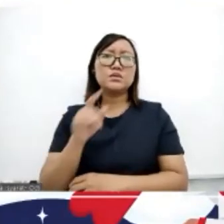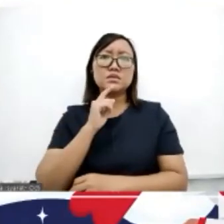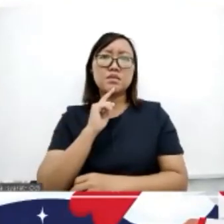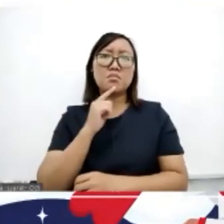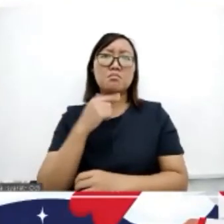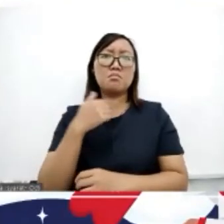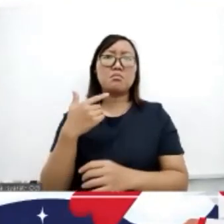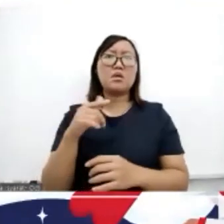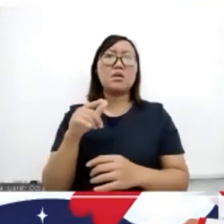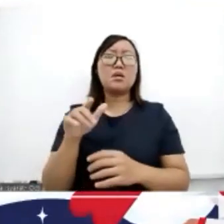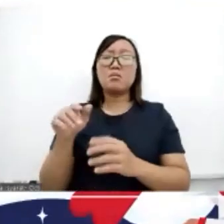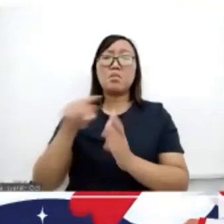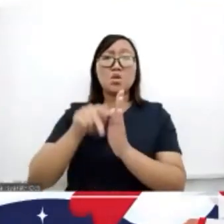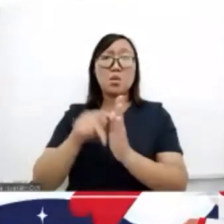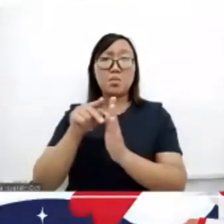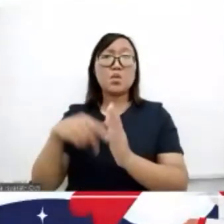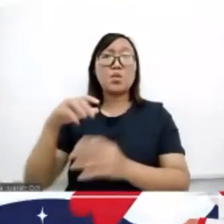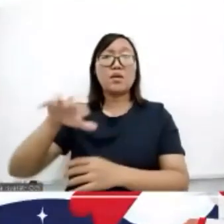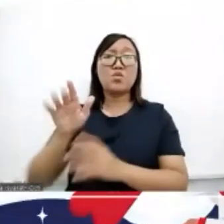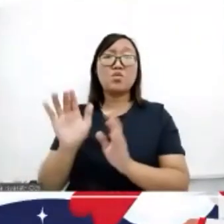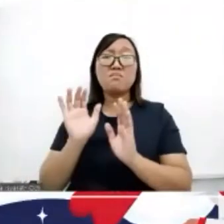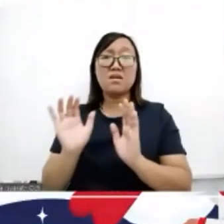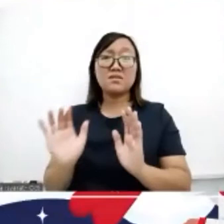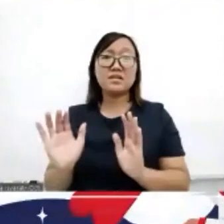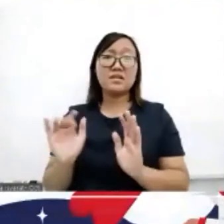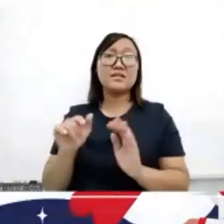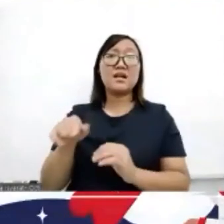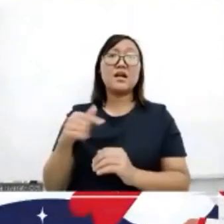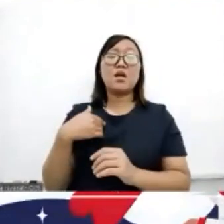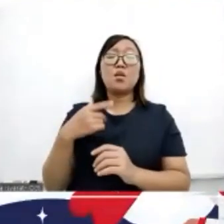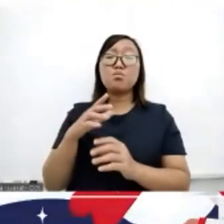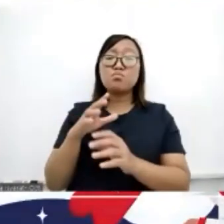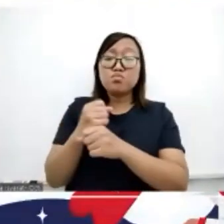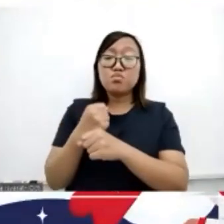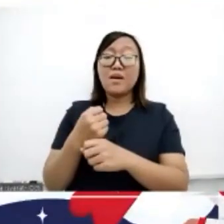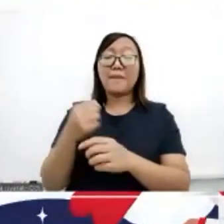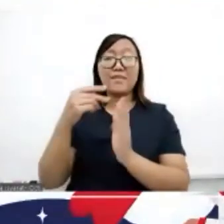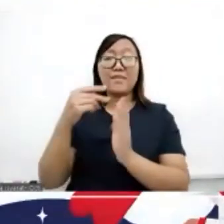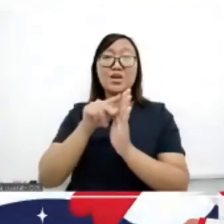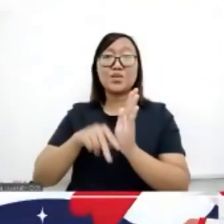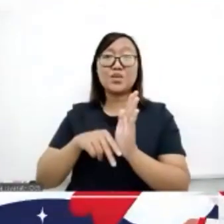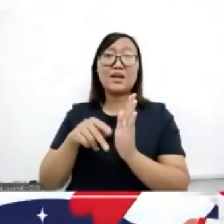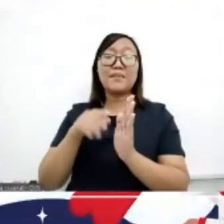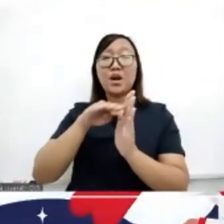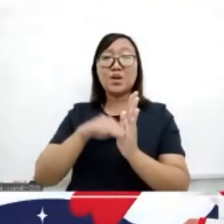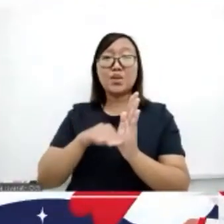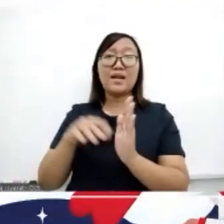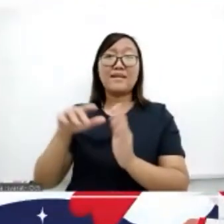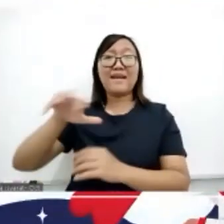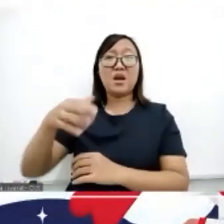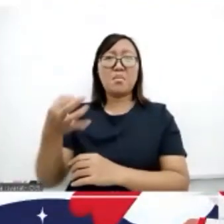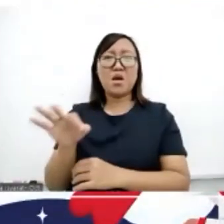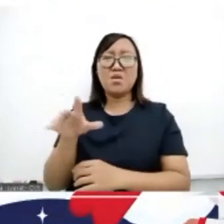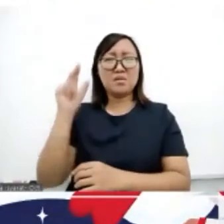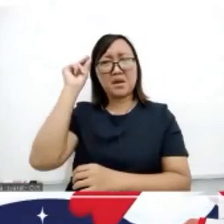yang mana yang kemudian harus ada peraturan daerah lagi nanya nanti akan akan repot GTA dan sementara di Jawa Barat